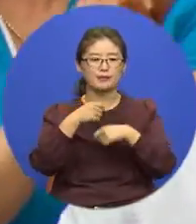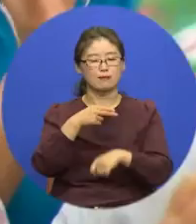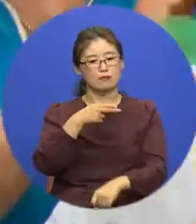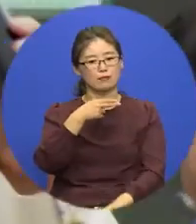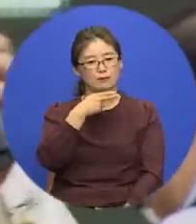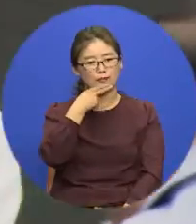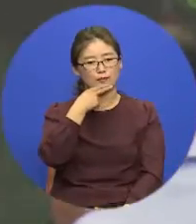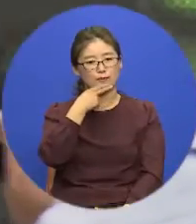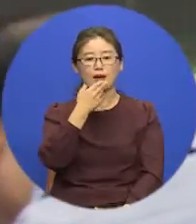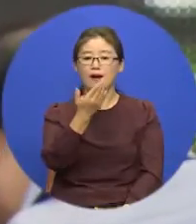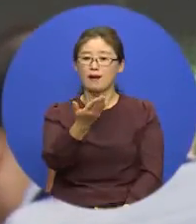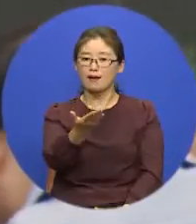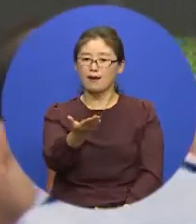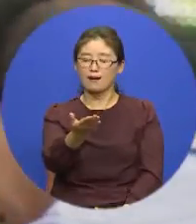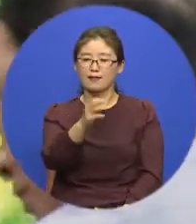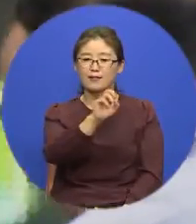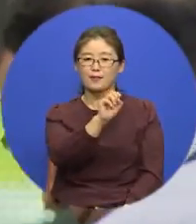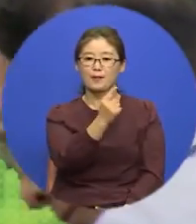그대는 뭔가